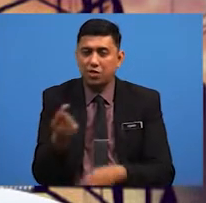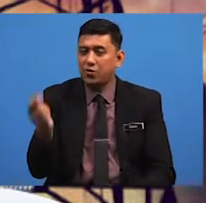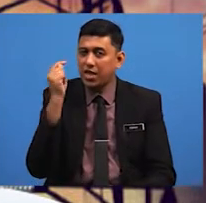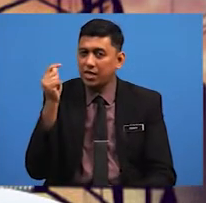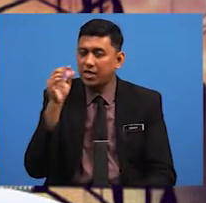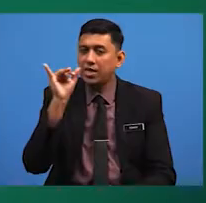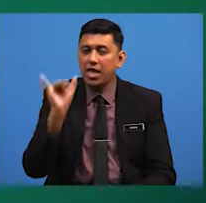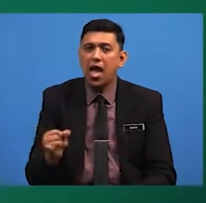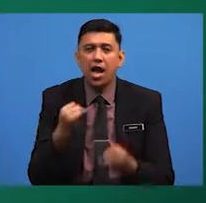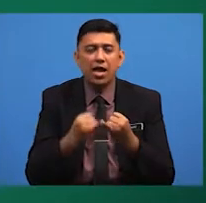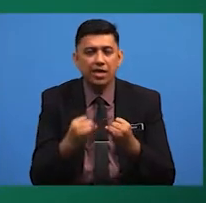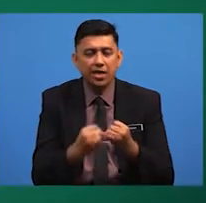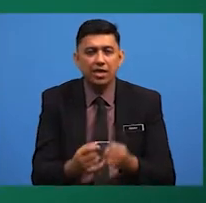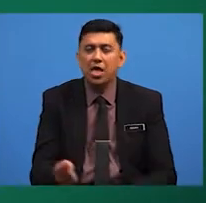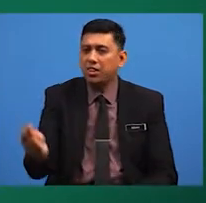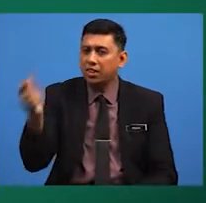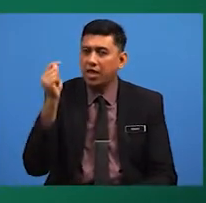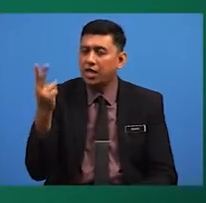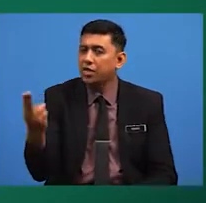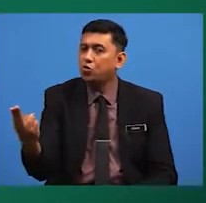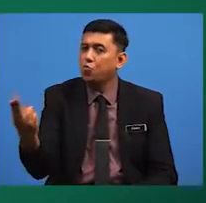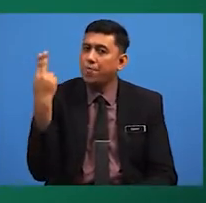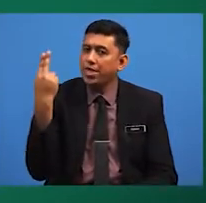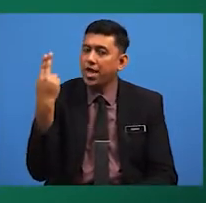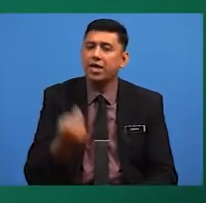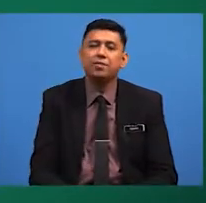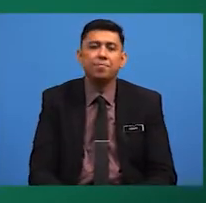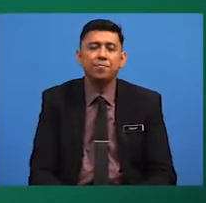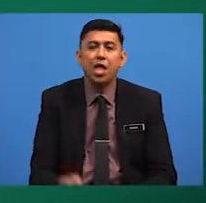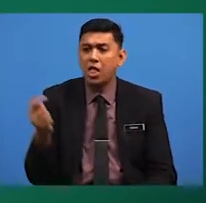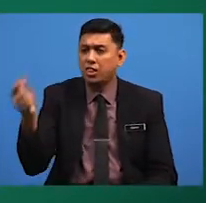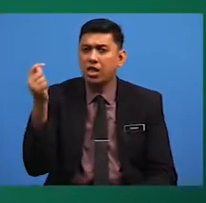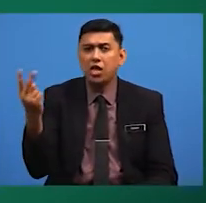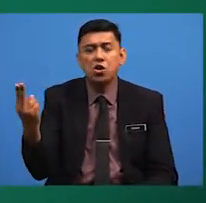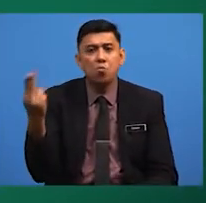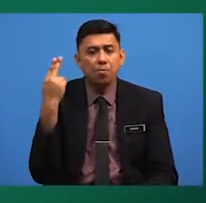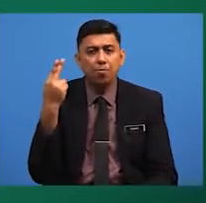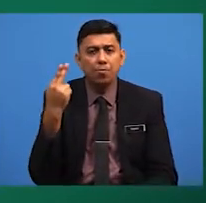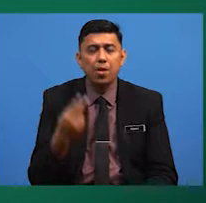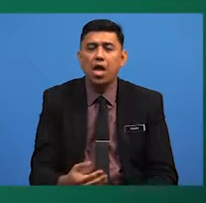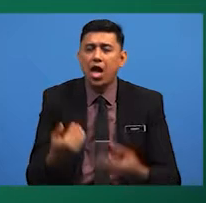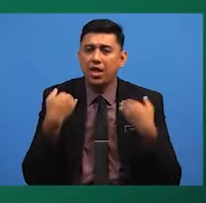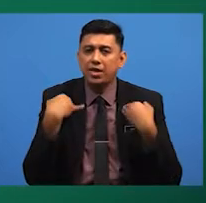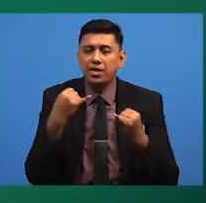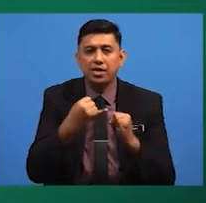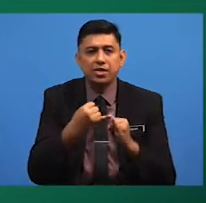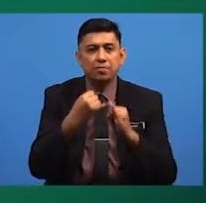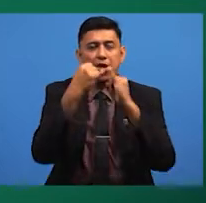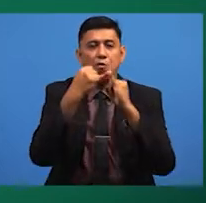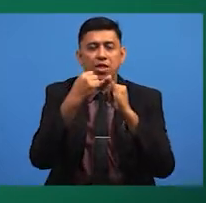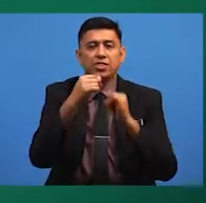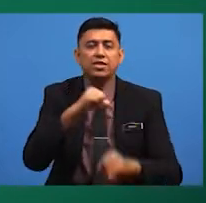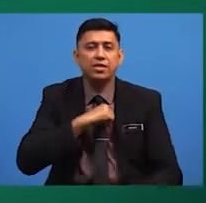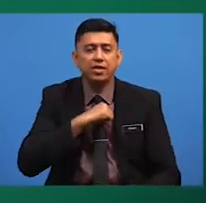tenaga yang terakhir yaitu tenaga keupayaan tenaga keupayaan mempunyai keistimewaan